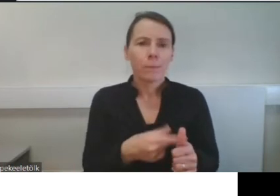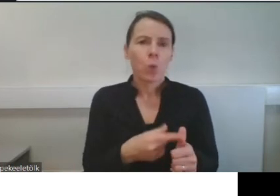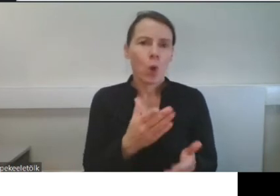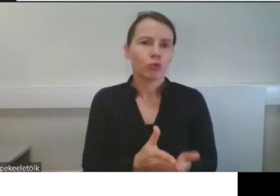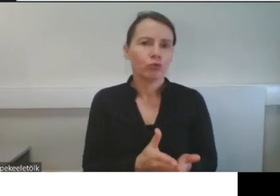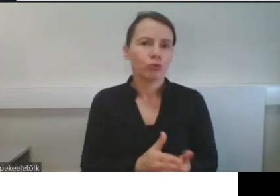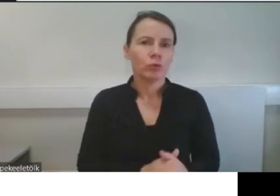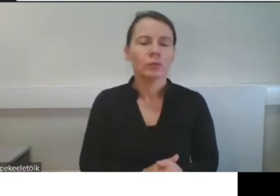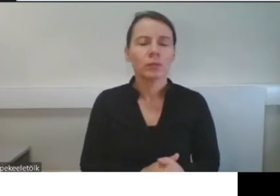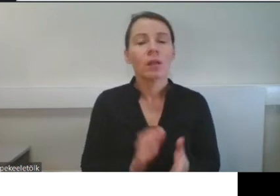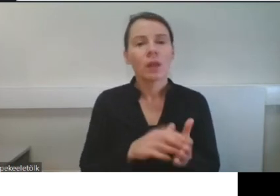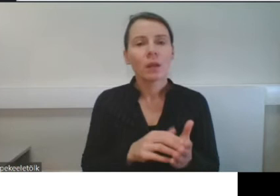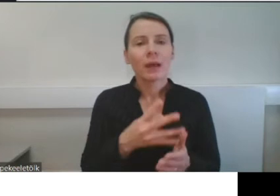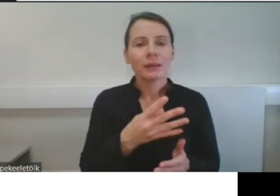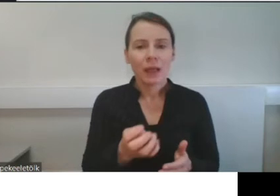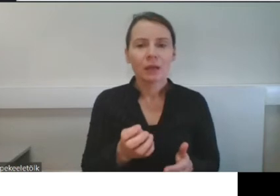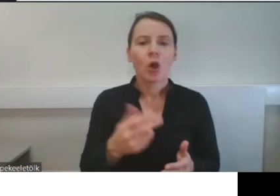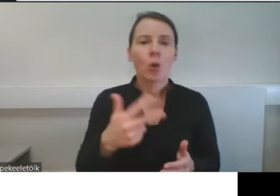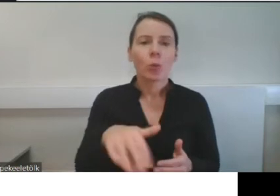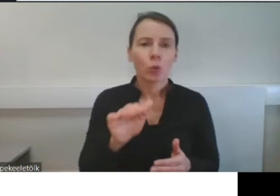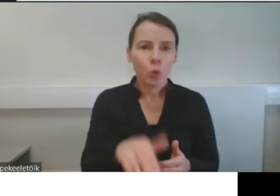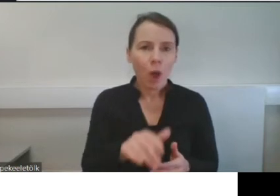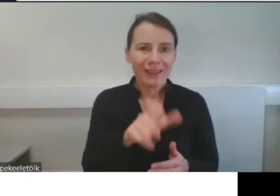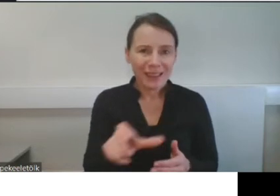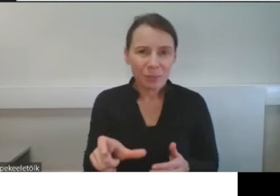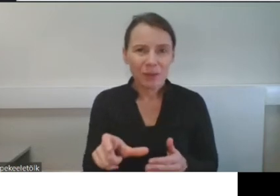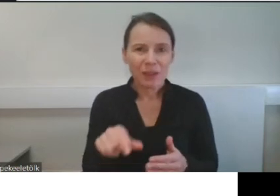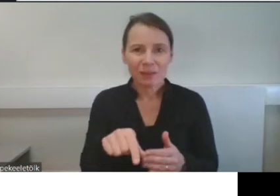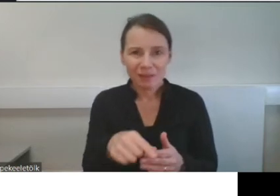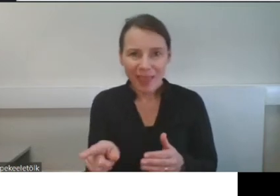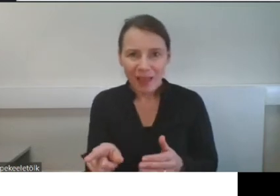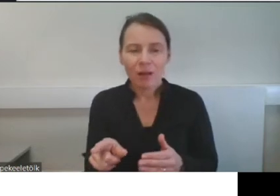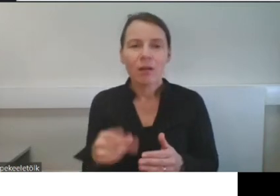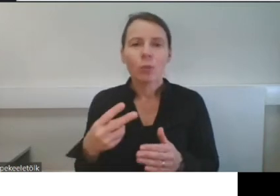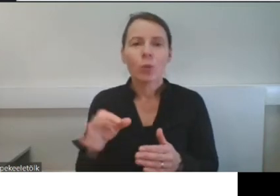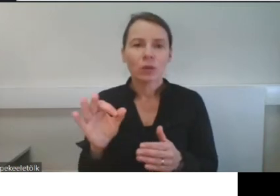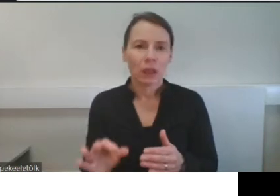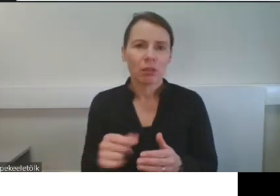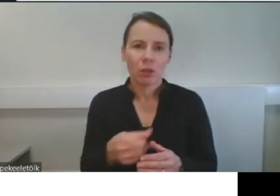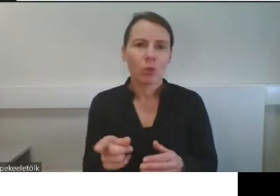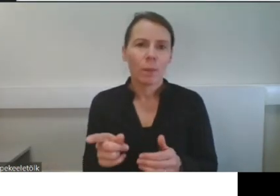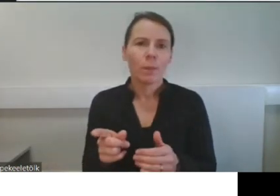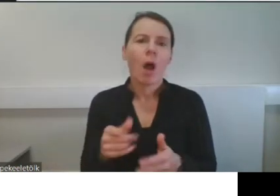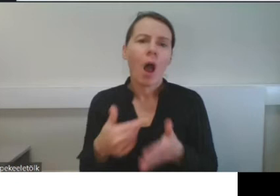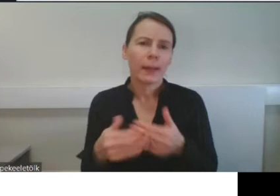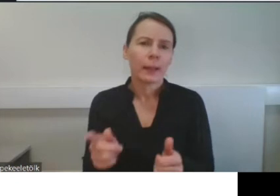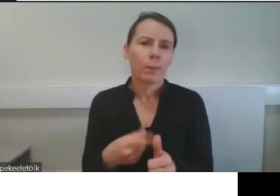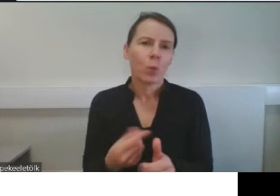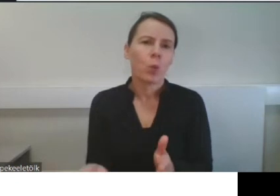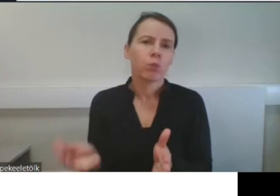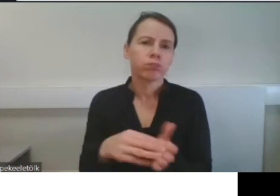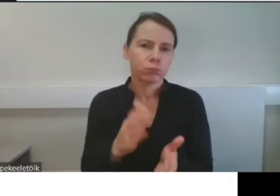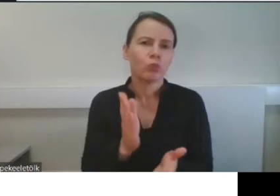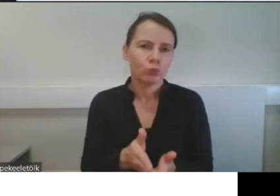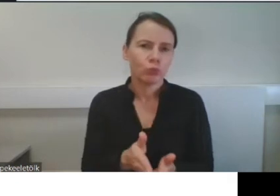Ja vajaduspõhiselt siis jah hinnata kõigi tegevuspiirangutest põhjustatud nagu probleemidega kõrvalabi ja teenuste